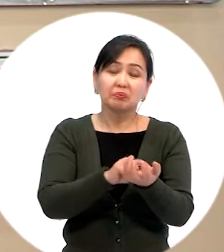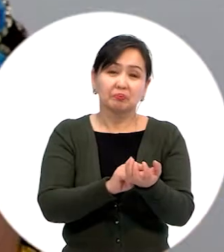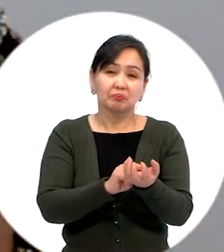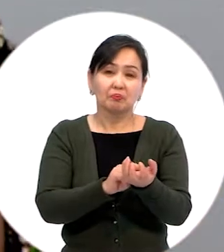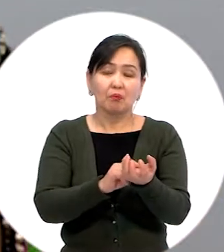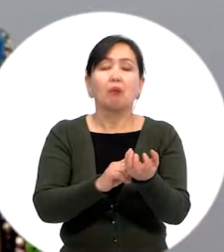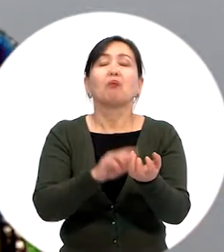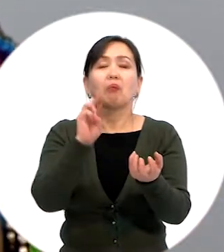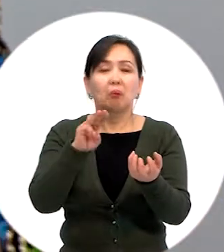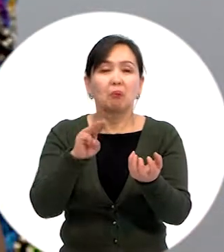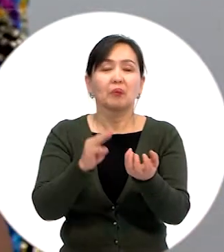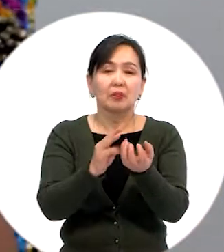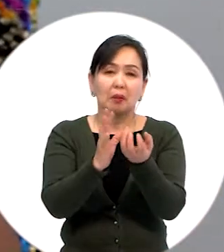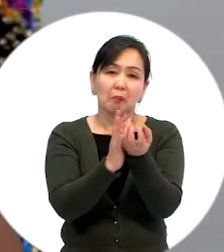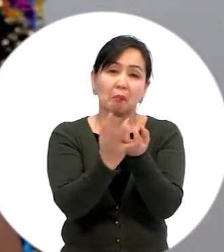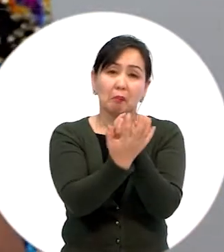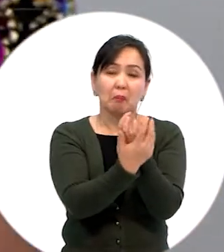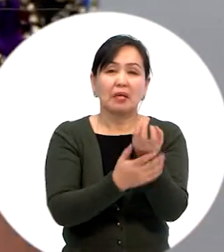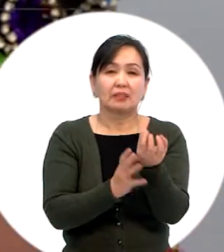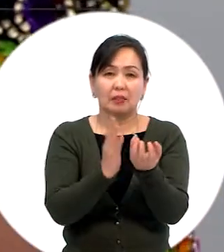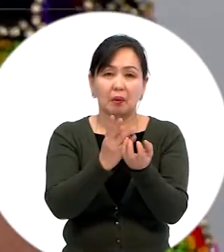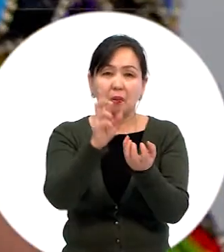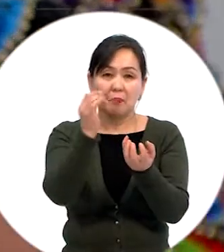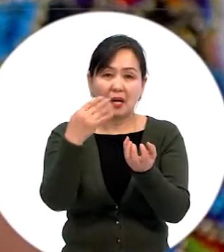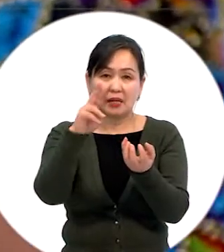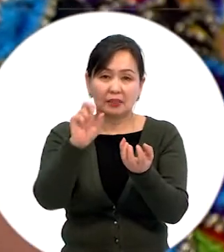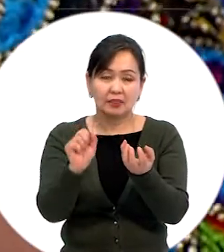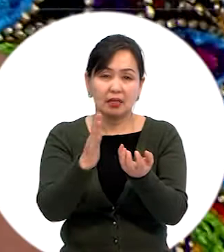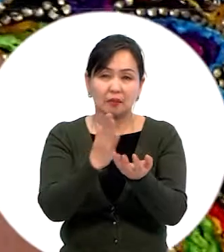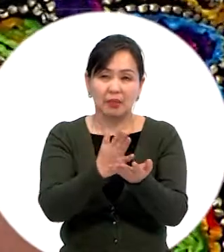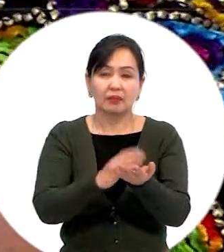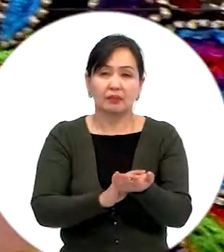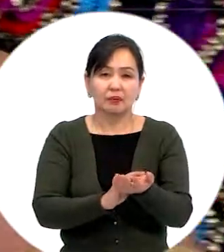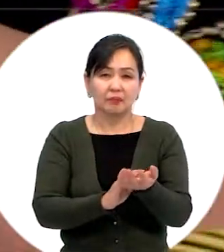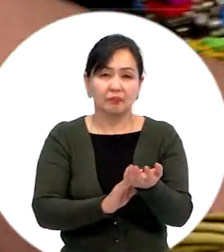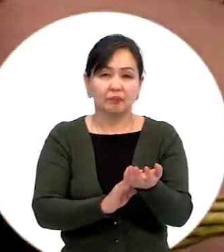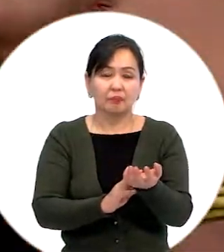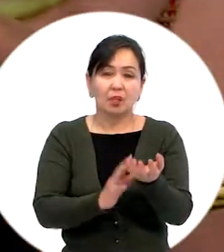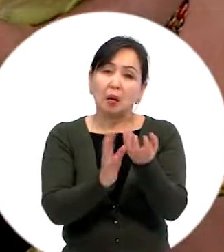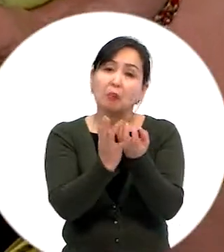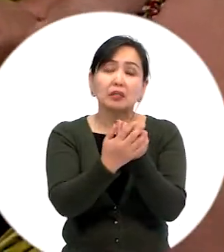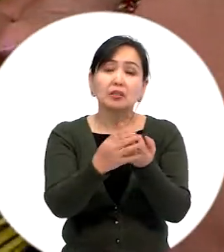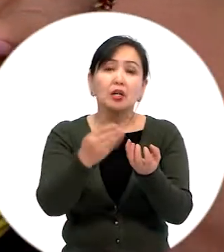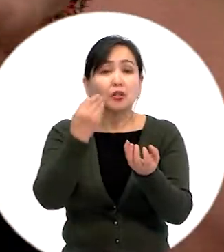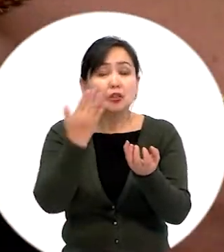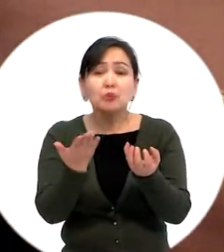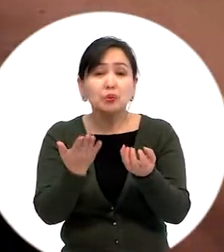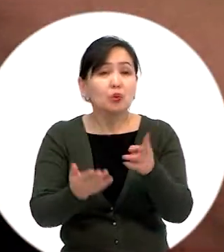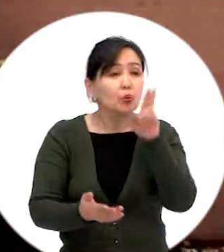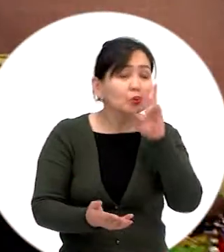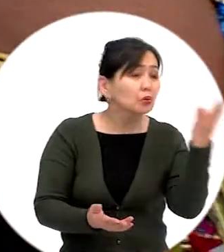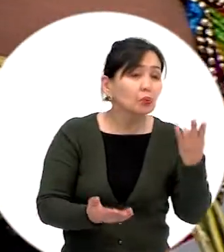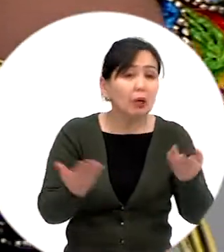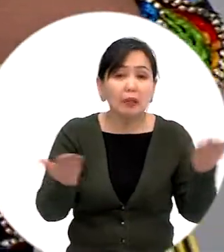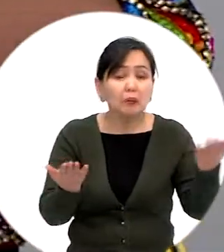хүүхдүүдээ? Байцаа байна. За, байцаа маань жимс юм болов, хүнсний ногоо юм болов, багш нь